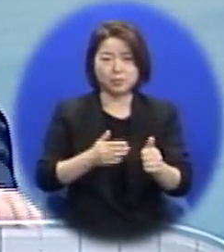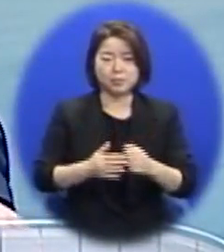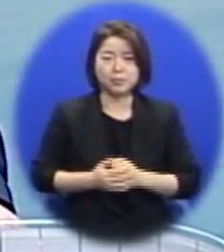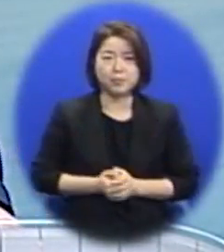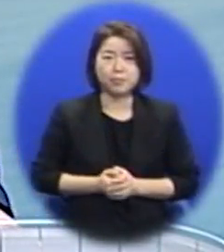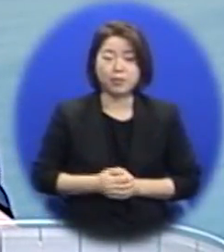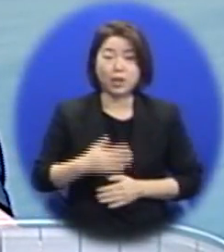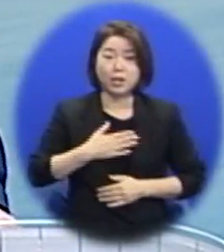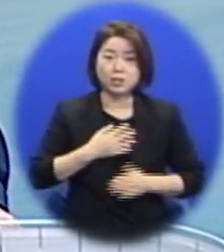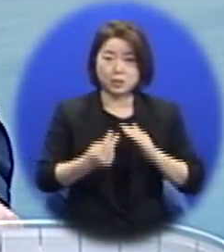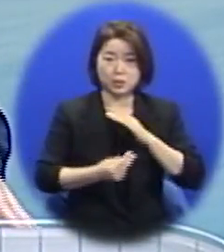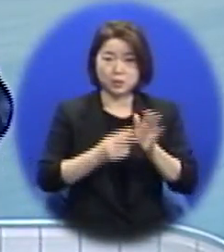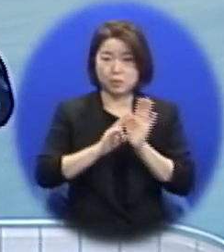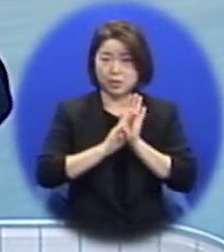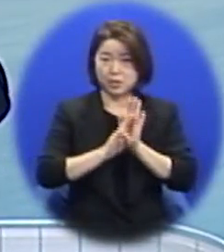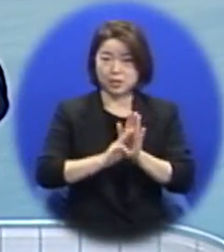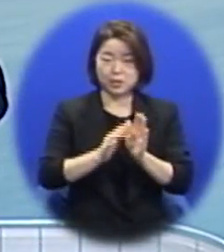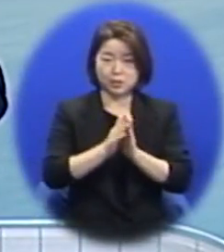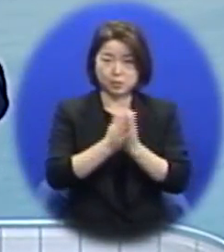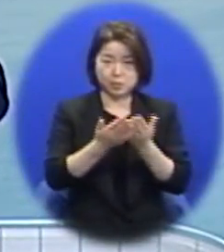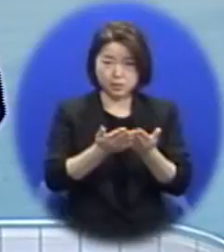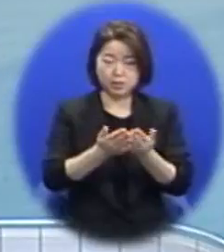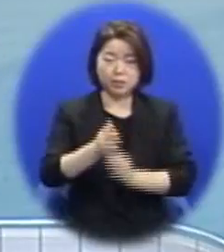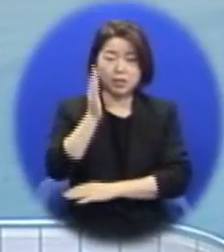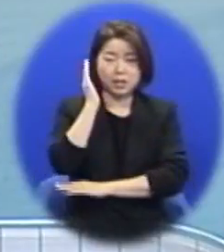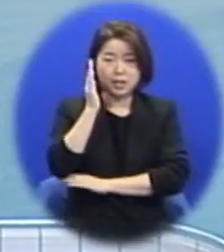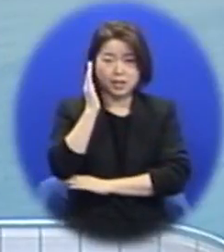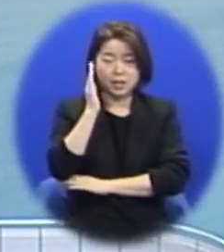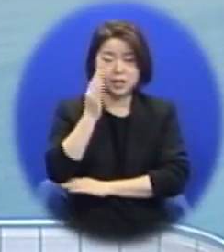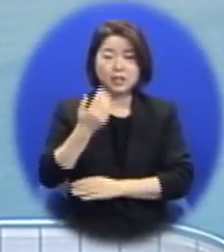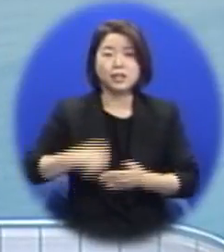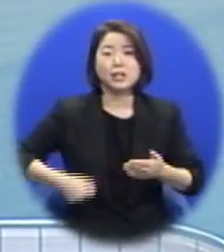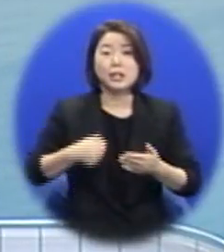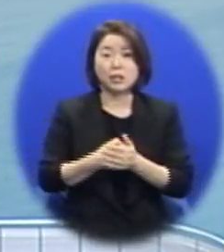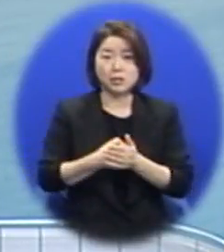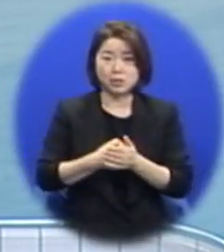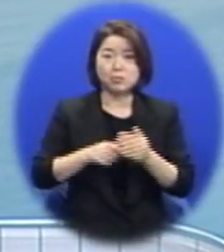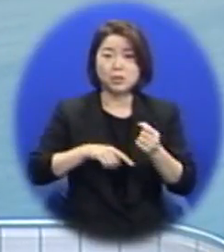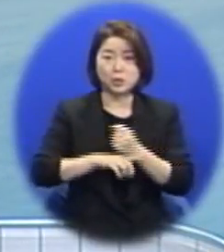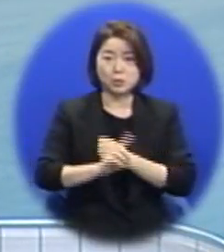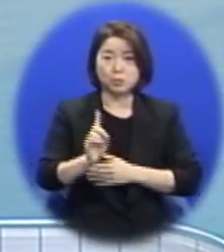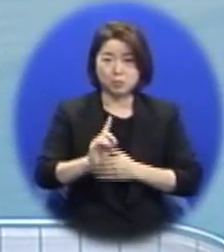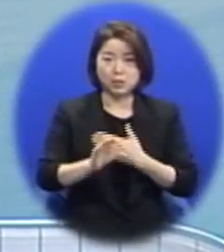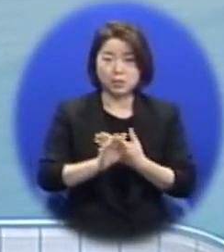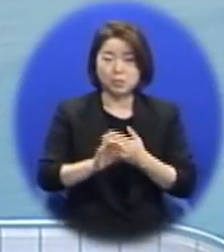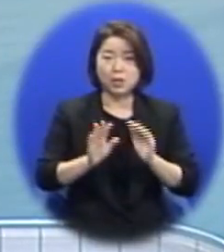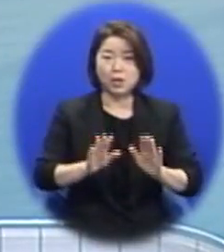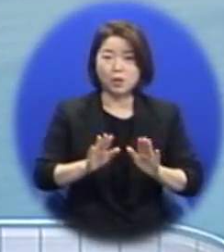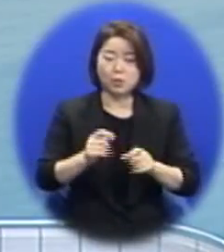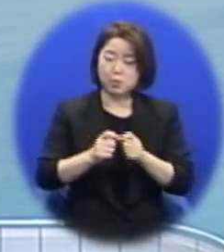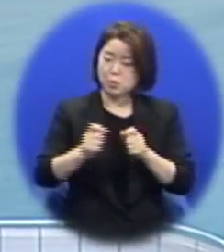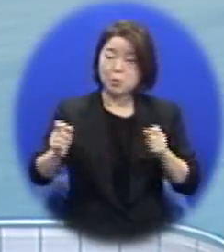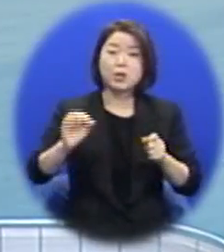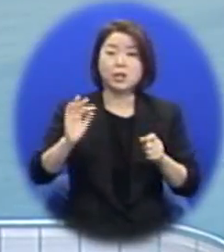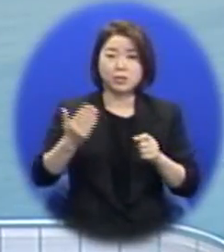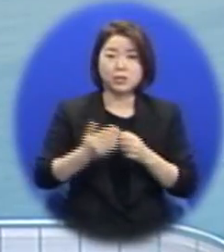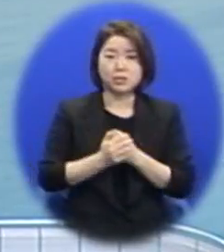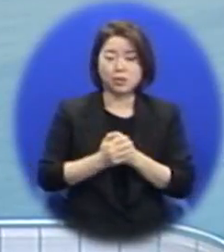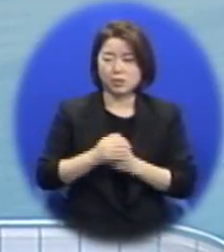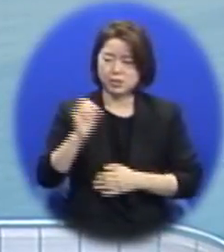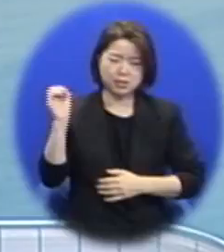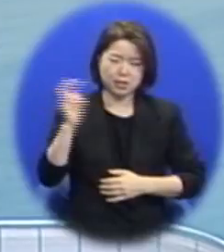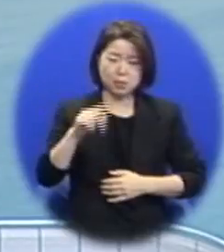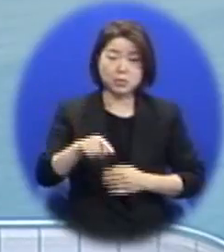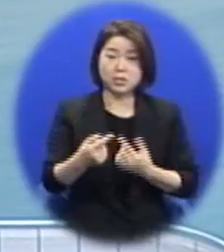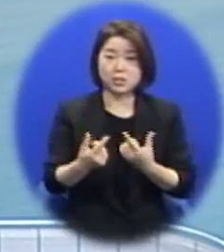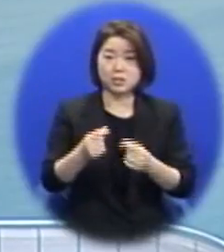저는 요한계시록 강의를 하기로 마음에 이렇게 결심하게 된 것은 올해입니다. 갑자기 그런